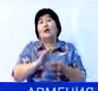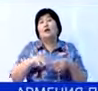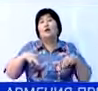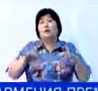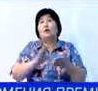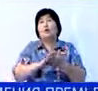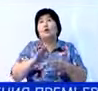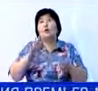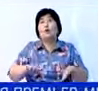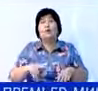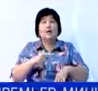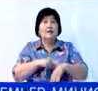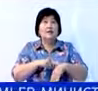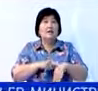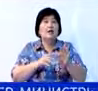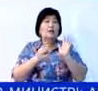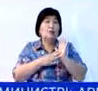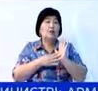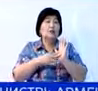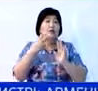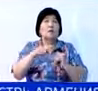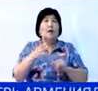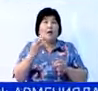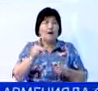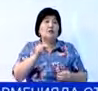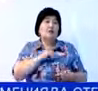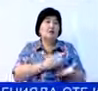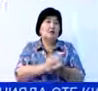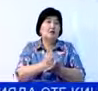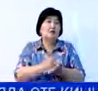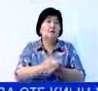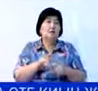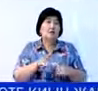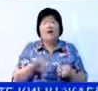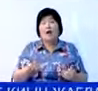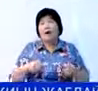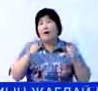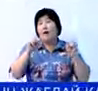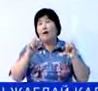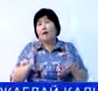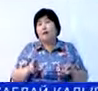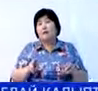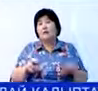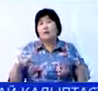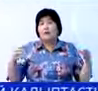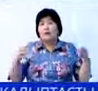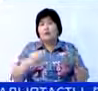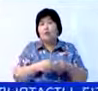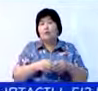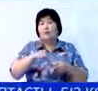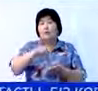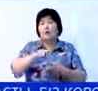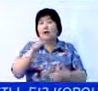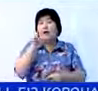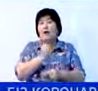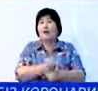орталығы сағат қазір 9-дан 20-ға кетті, әлі де қызметін көрсетіп тұрды. Арнайы құрылған мобильді топ өкілдері оларға